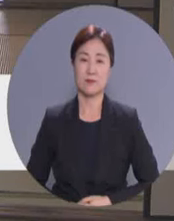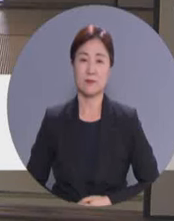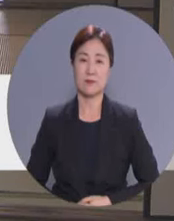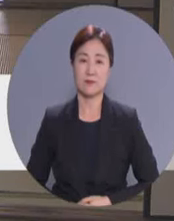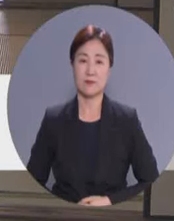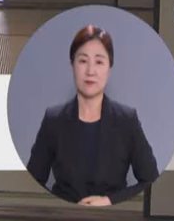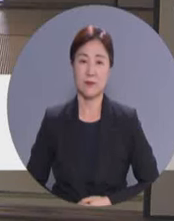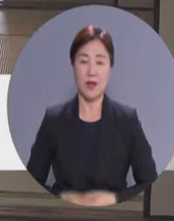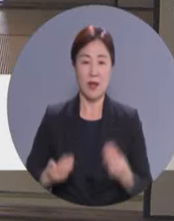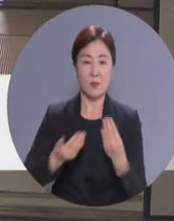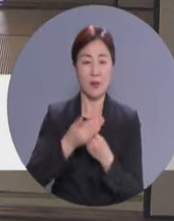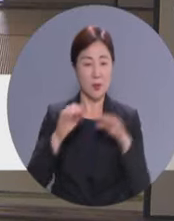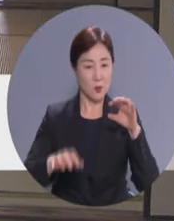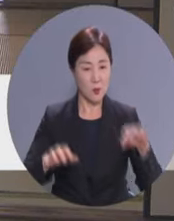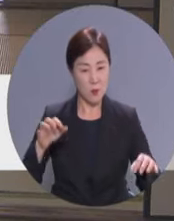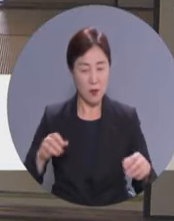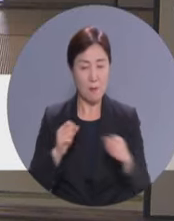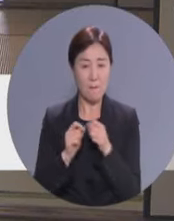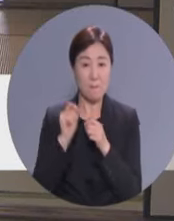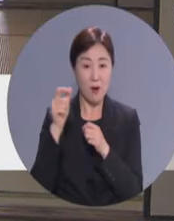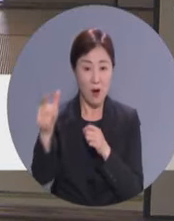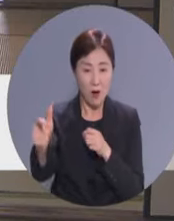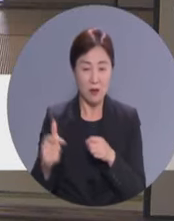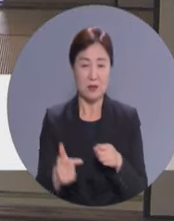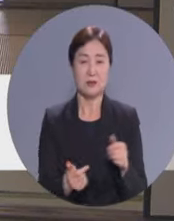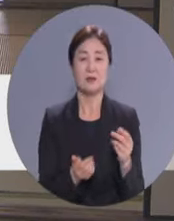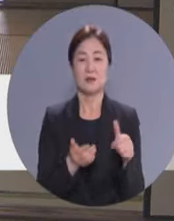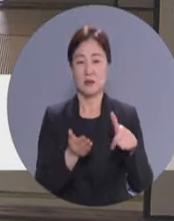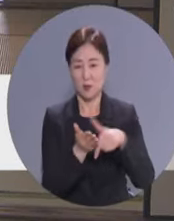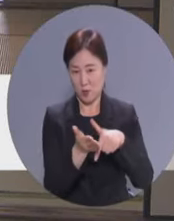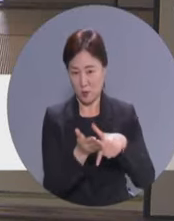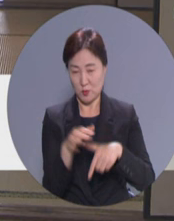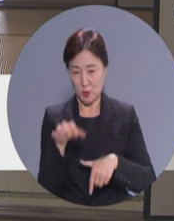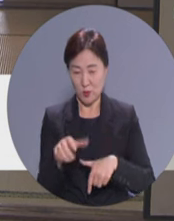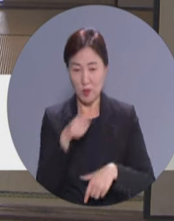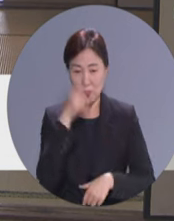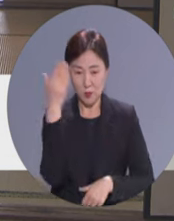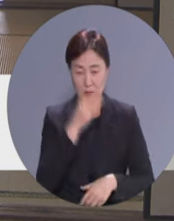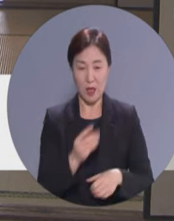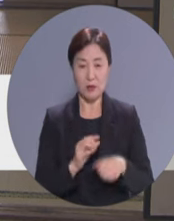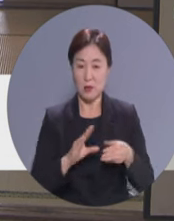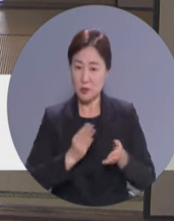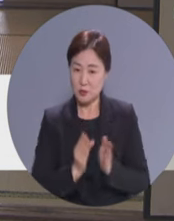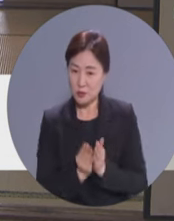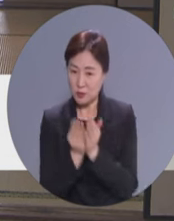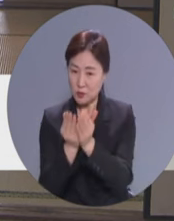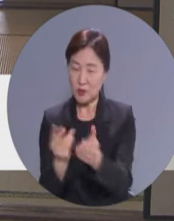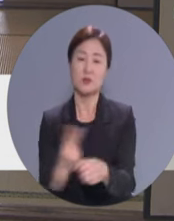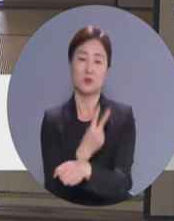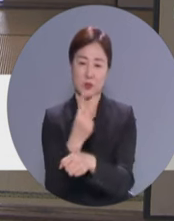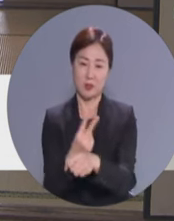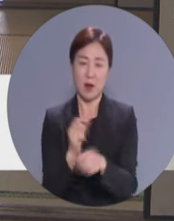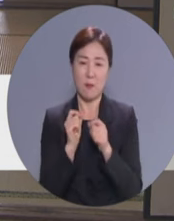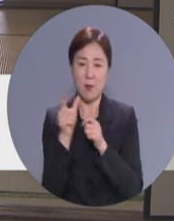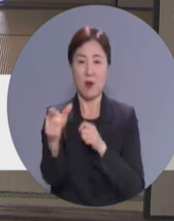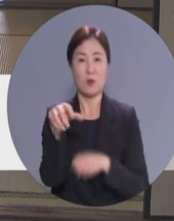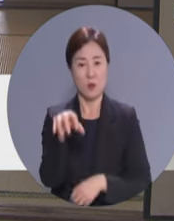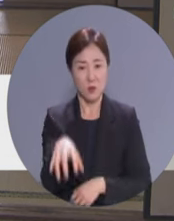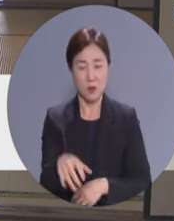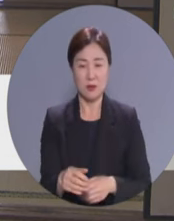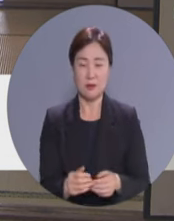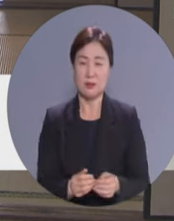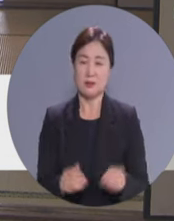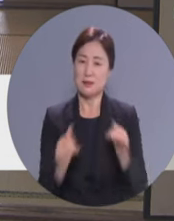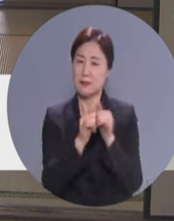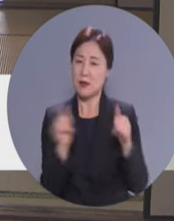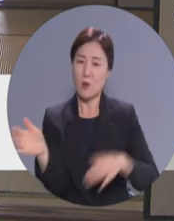다도해 최남단의 섬 거문도는 여수에서도 뱃길로 두 시간이 넘게 걸리는 외딴 섬입니다 사람의 손길이 거의